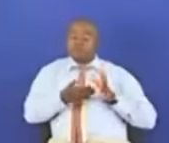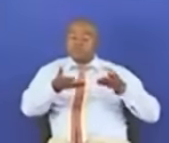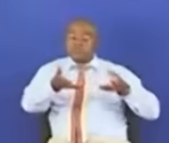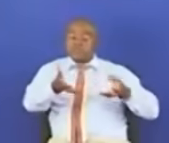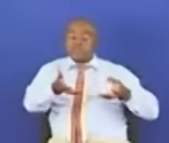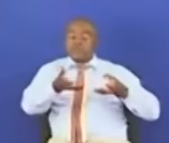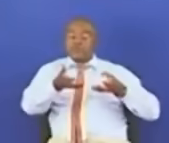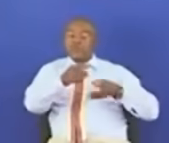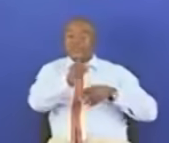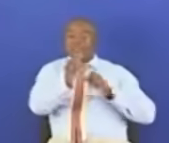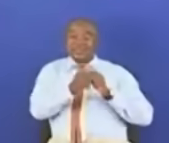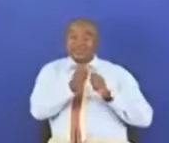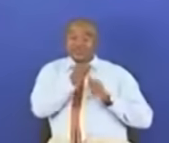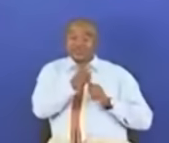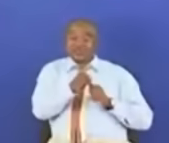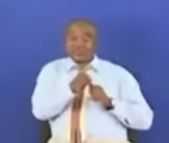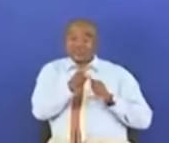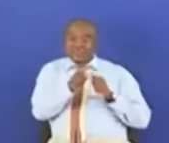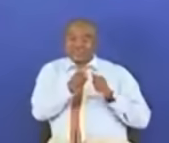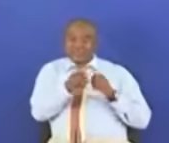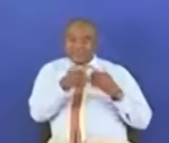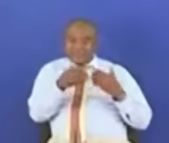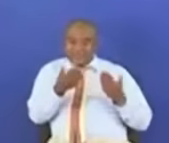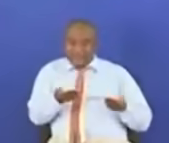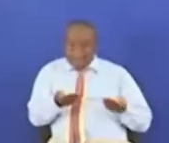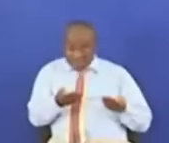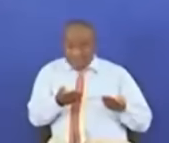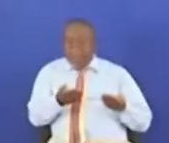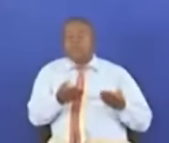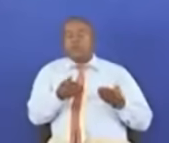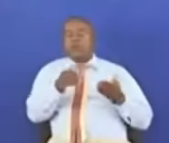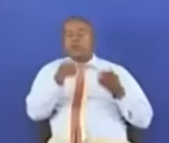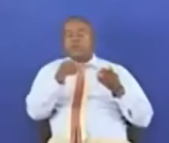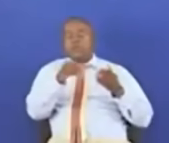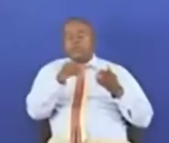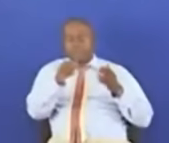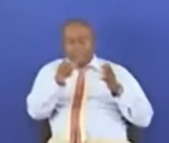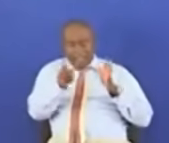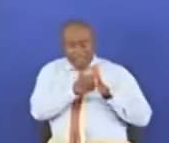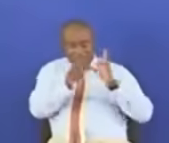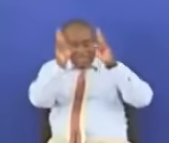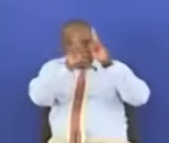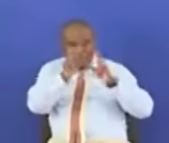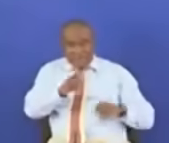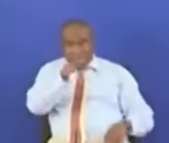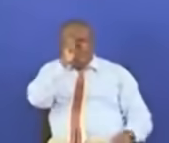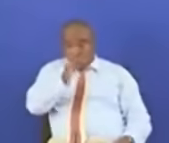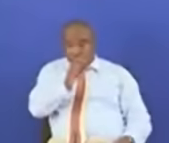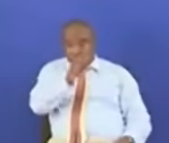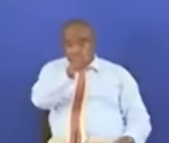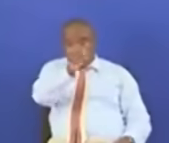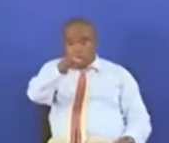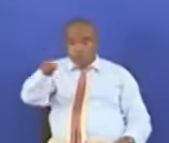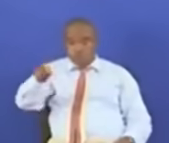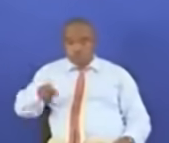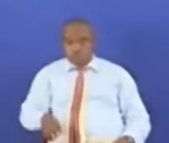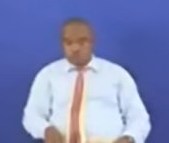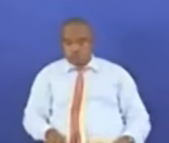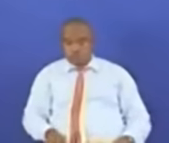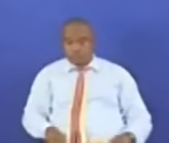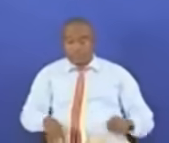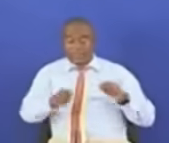kitu ambacho tunakiita ni international customary law katika mambo ya kuheshimu watu. Lakini ibara